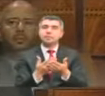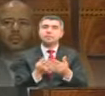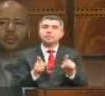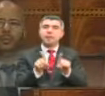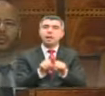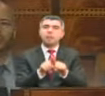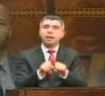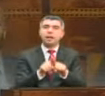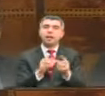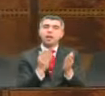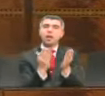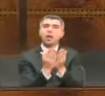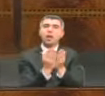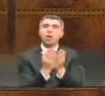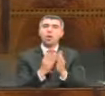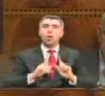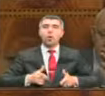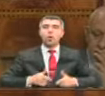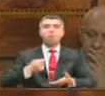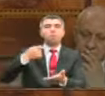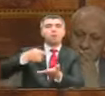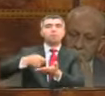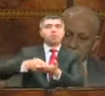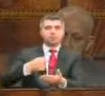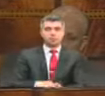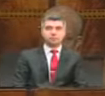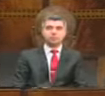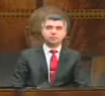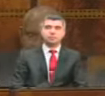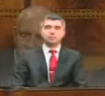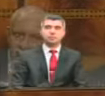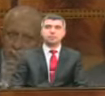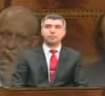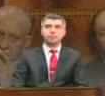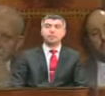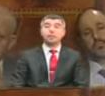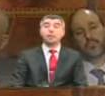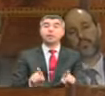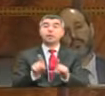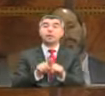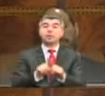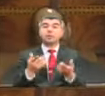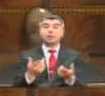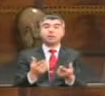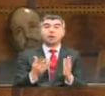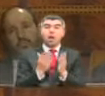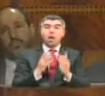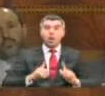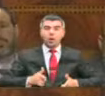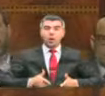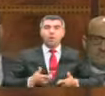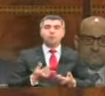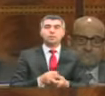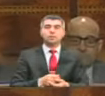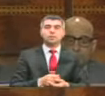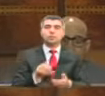لتأطير التعليم الخاص. ب، دائما في محور تنفيذ إصلاح منظومة التعليم،